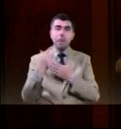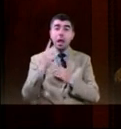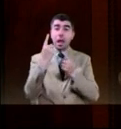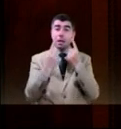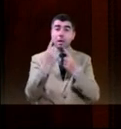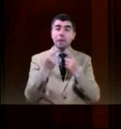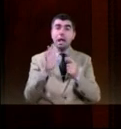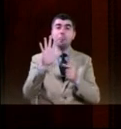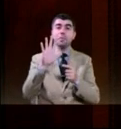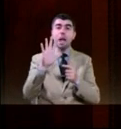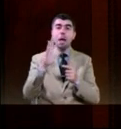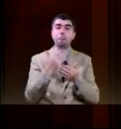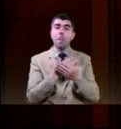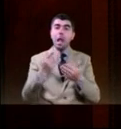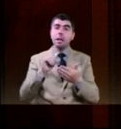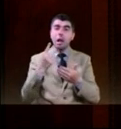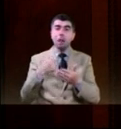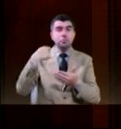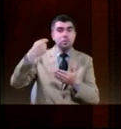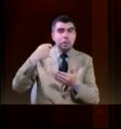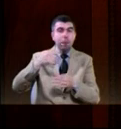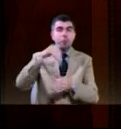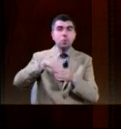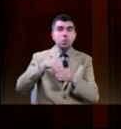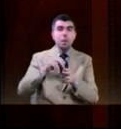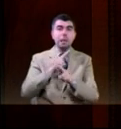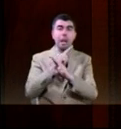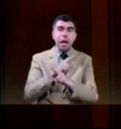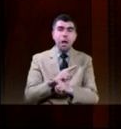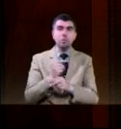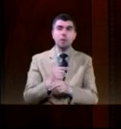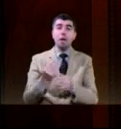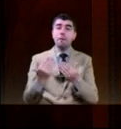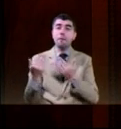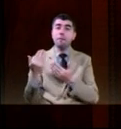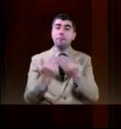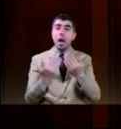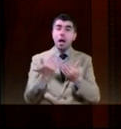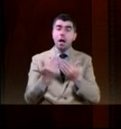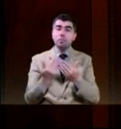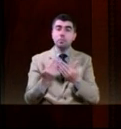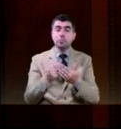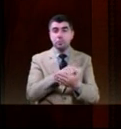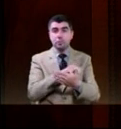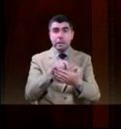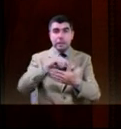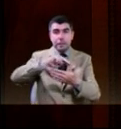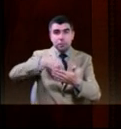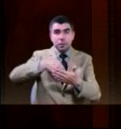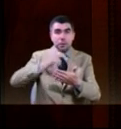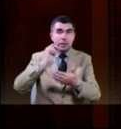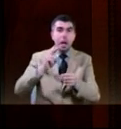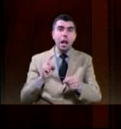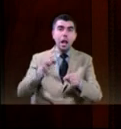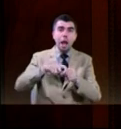مليار ديال الدرهم للصناديق ديال التقاعد، ووقع هذا الشيء في إطار اتفاق وقعت عليه النقابات. غتقولوا لي واش